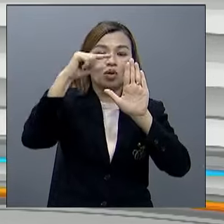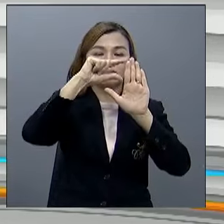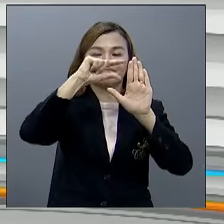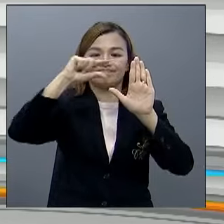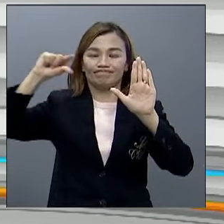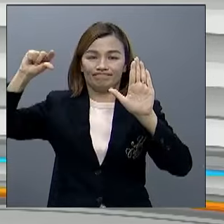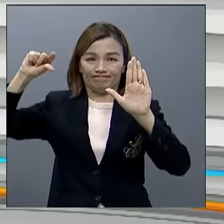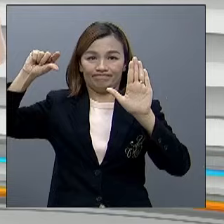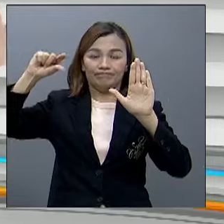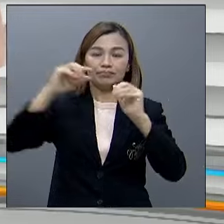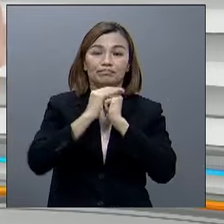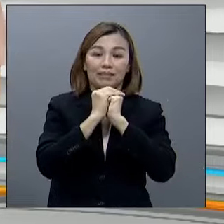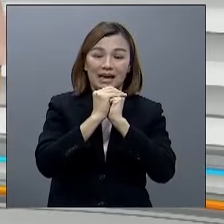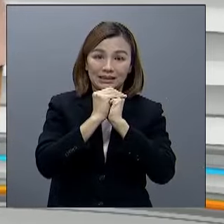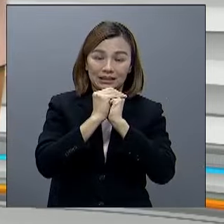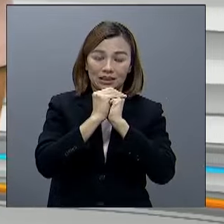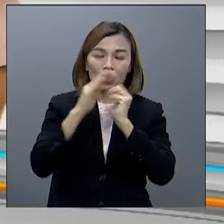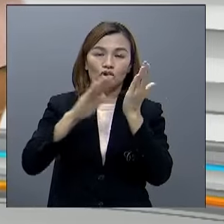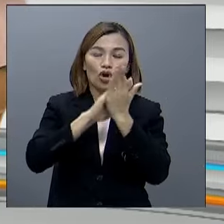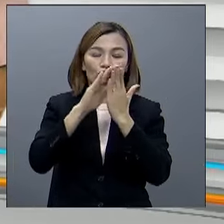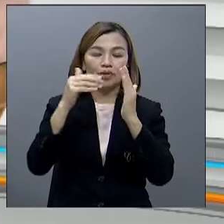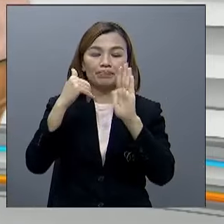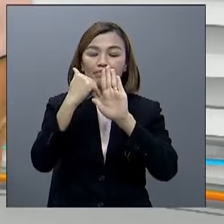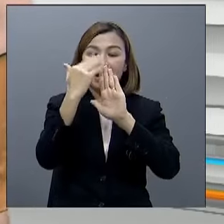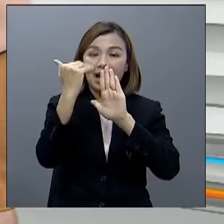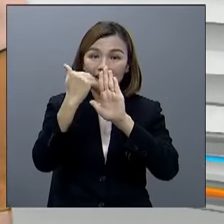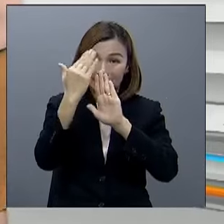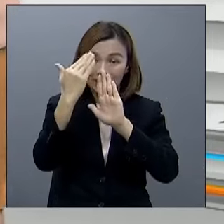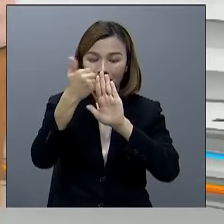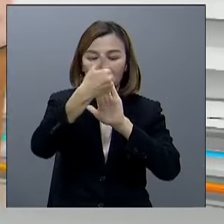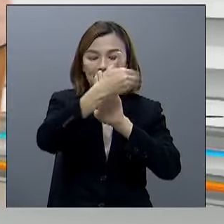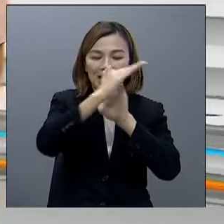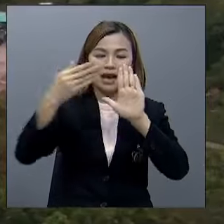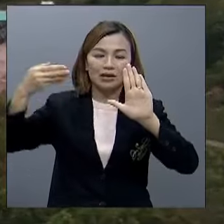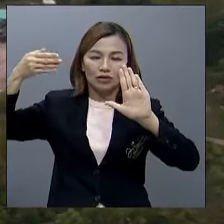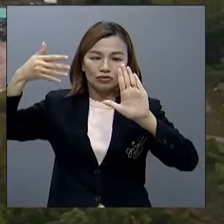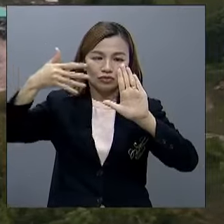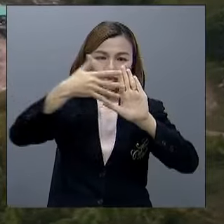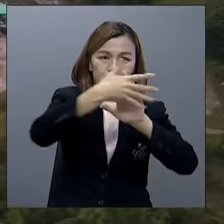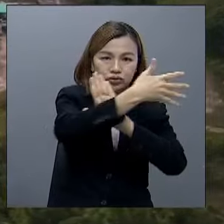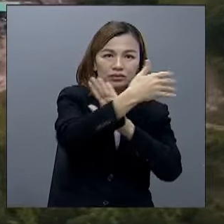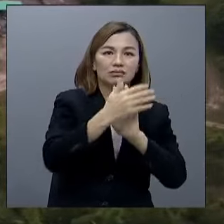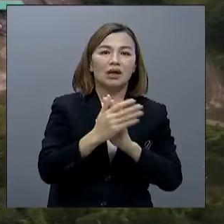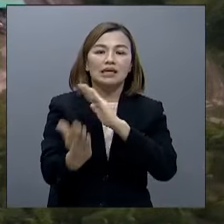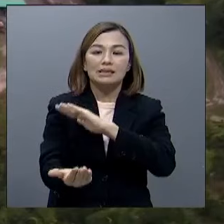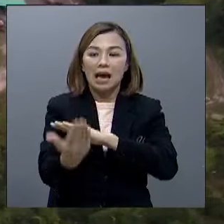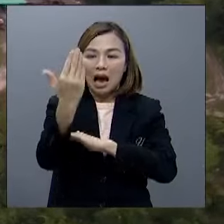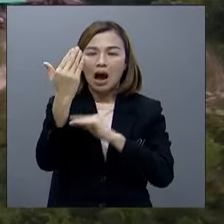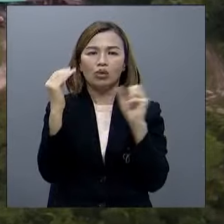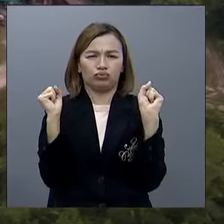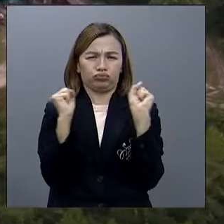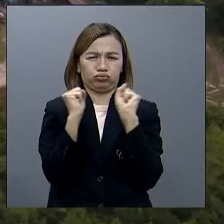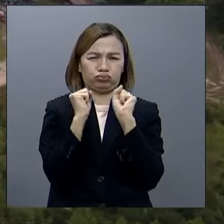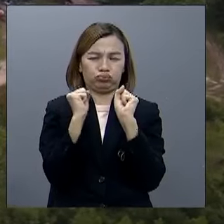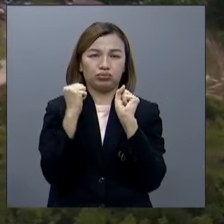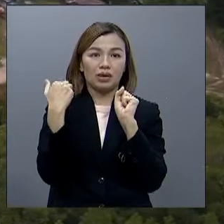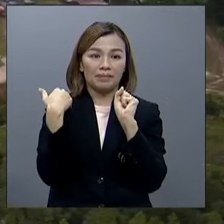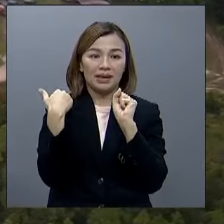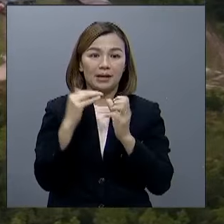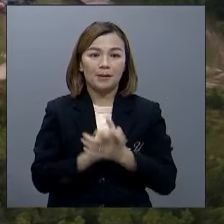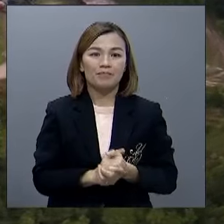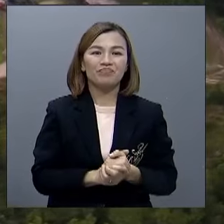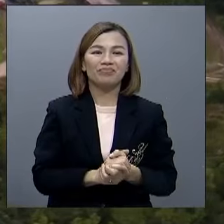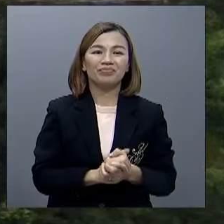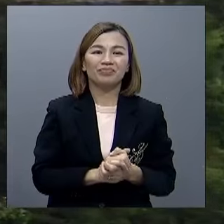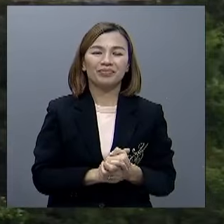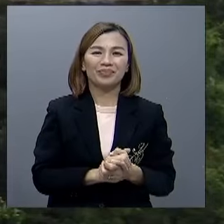ให้ภาคเหนือนะคะและภาคอีสานมีอากาศเย็นถึงหนาวในตอนเช้าได้นะคะสำหรับในช่วงของภาคกลางภาคตะวัน